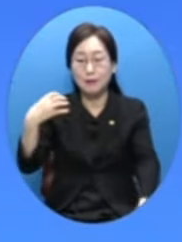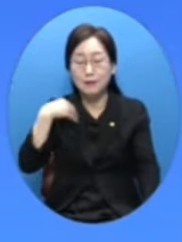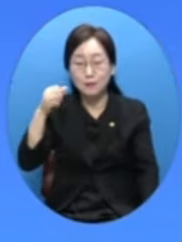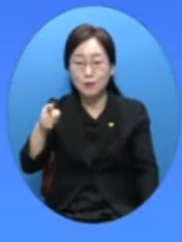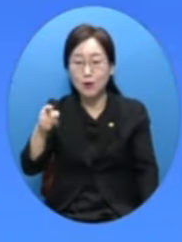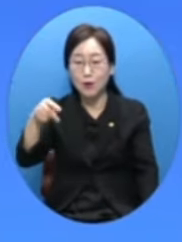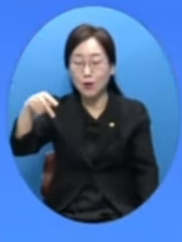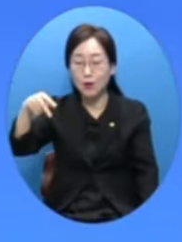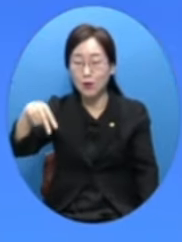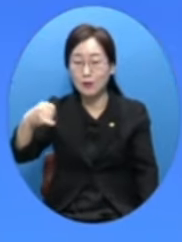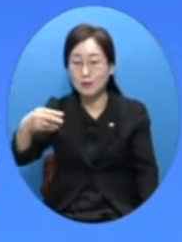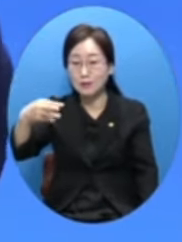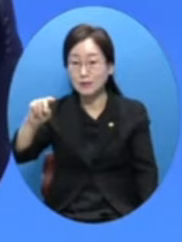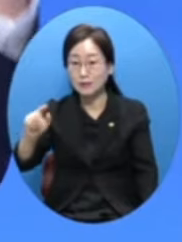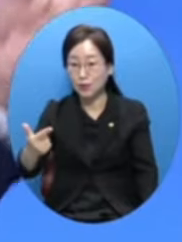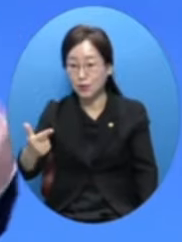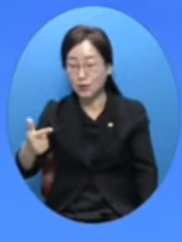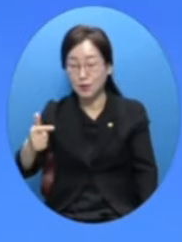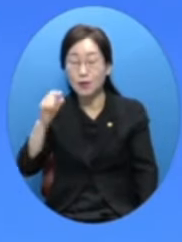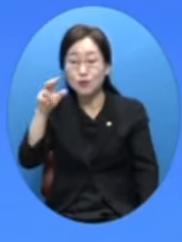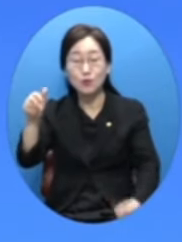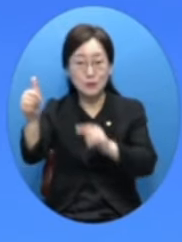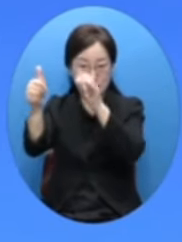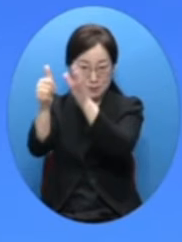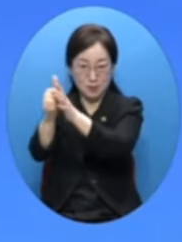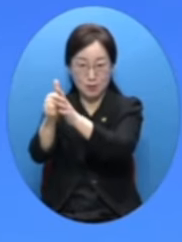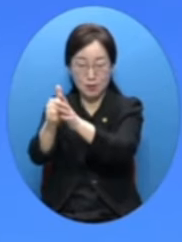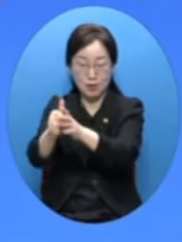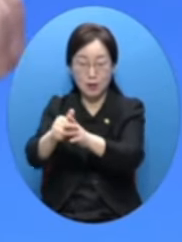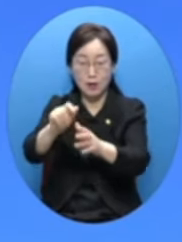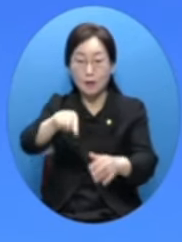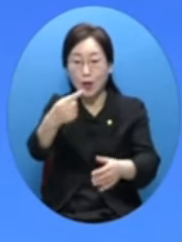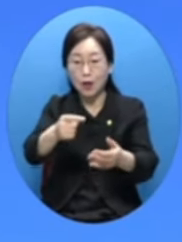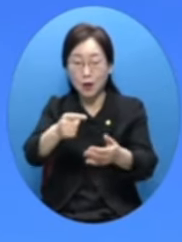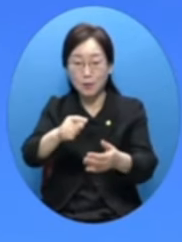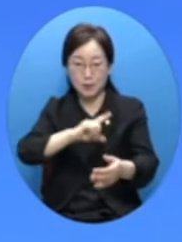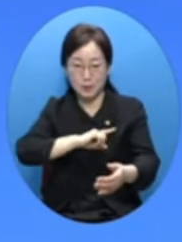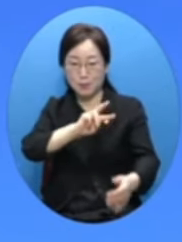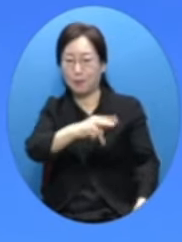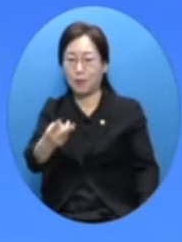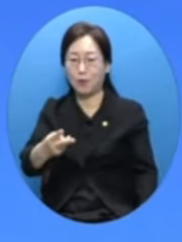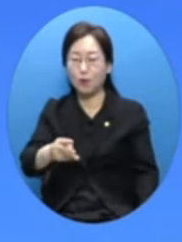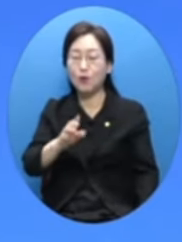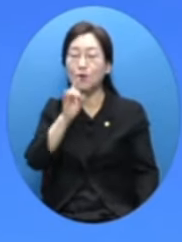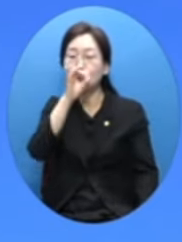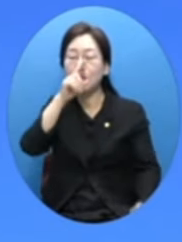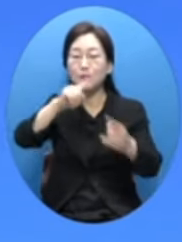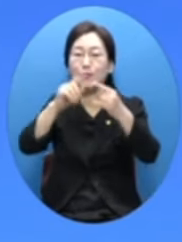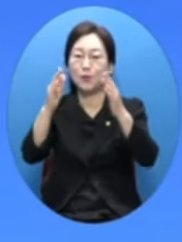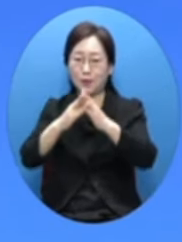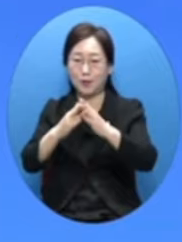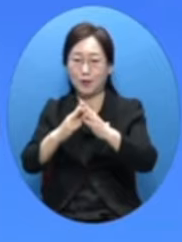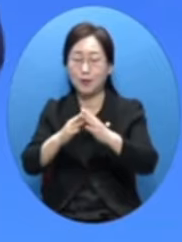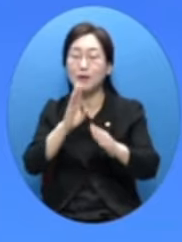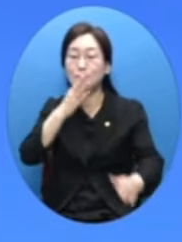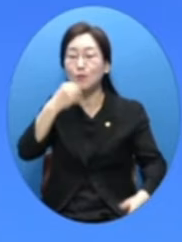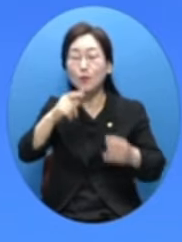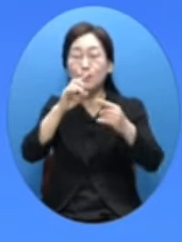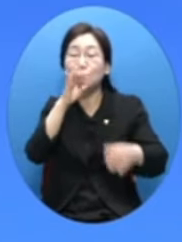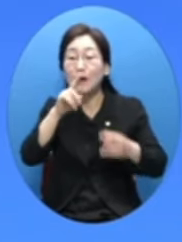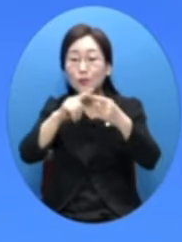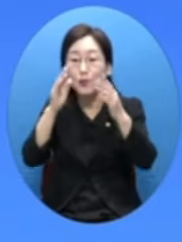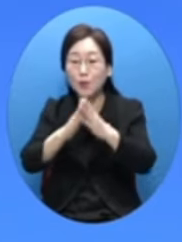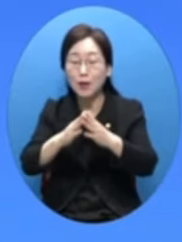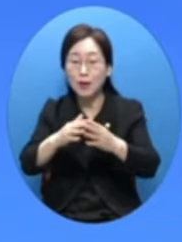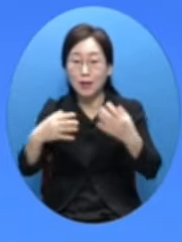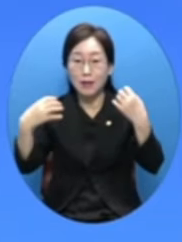선교사님을 세우시고, 그 다음 순복음 부흥회관이 변하여 순복음 중앙교회가 됩니다. 그때 주보를 보면 순봉중앙교회 담임 목사님이